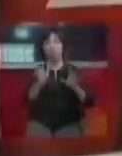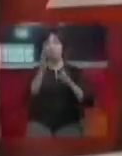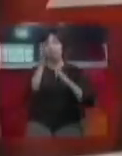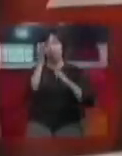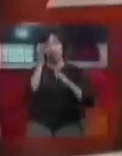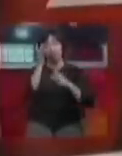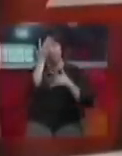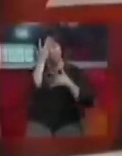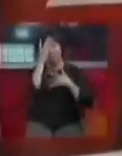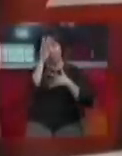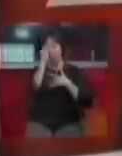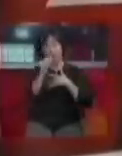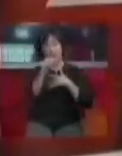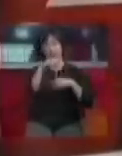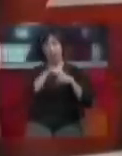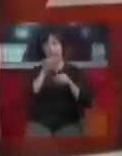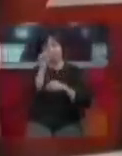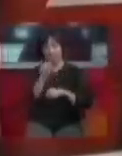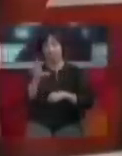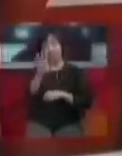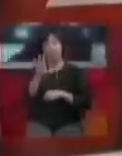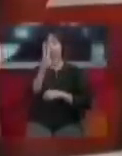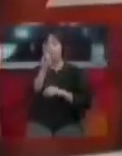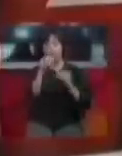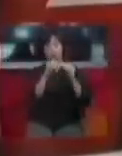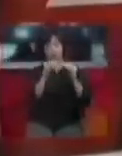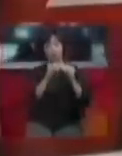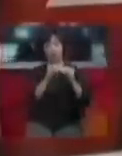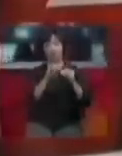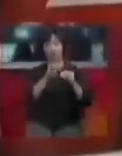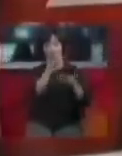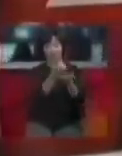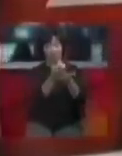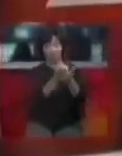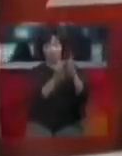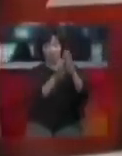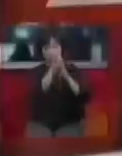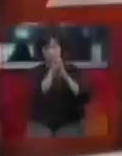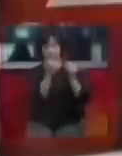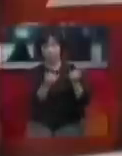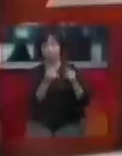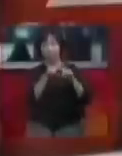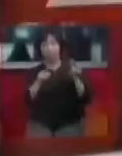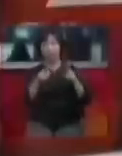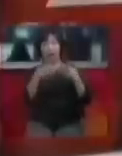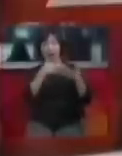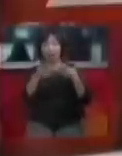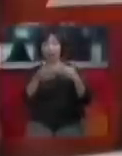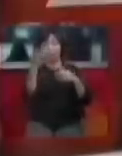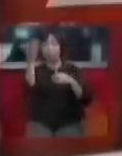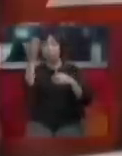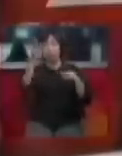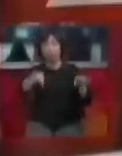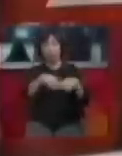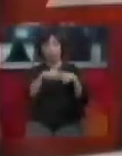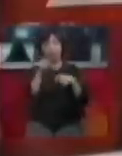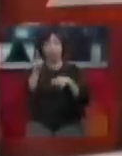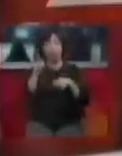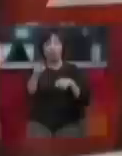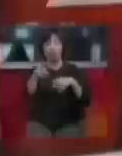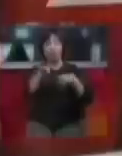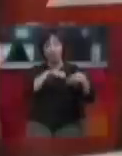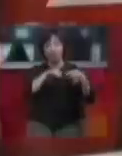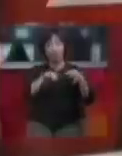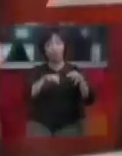of Asia no more ang lumalago anyang ekonomiya ng Pilipinas. Pero kasabay ng mga litanyang yan, iginiit din